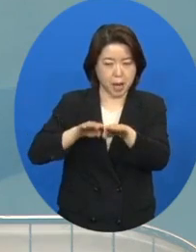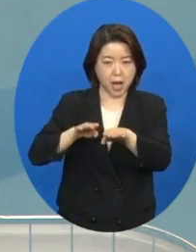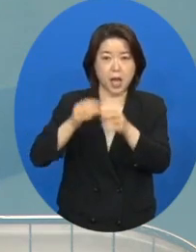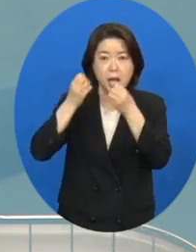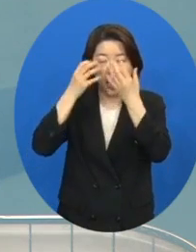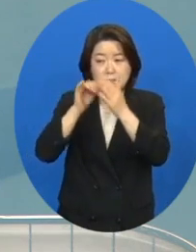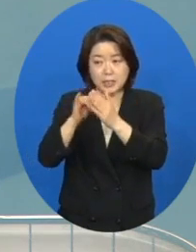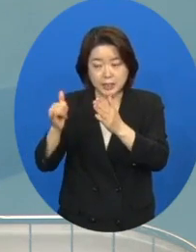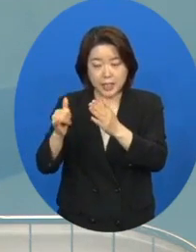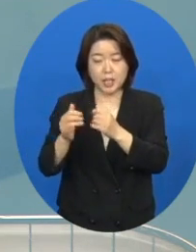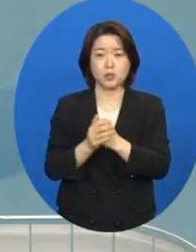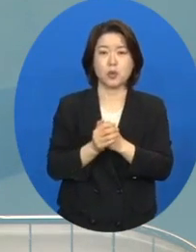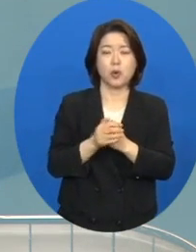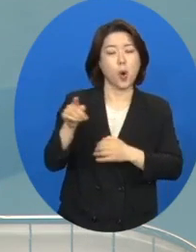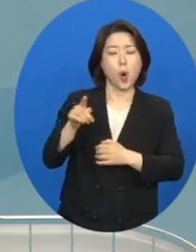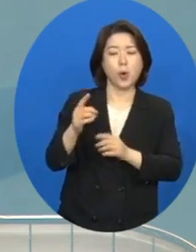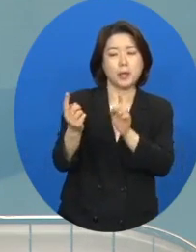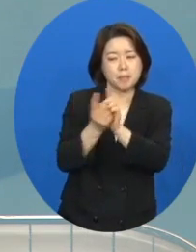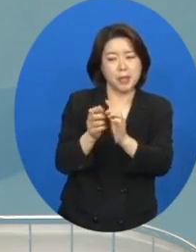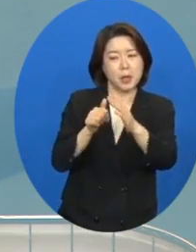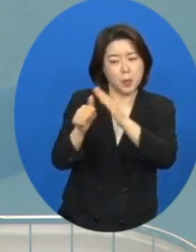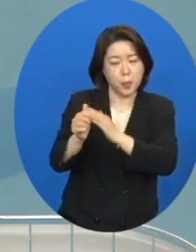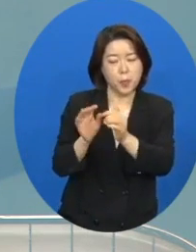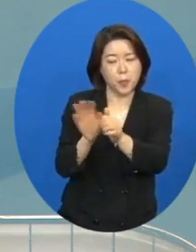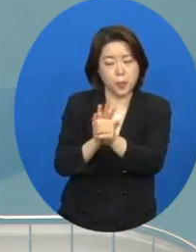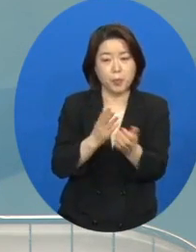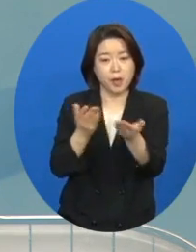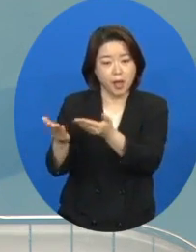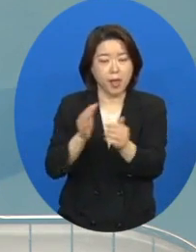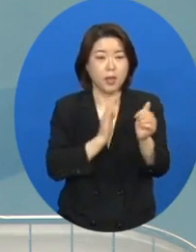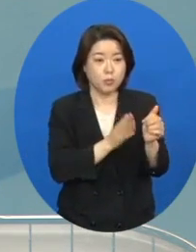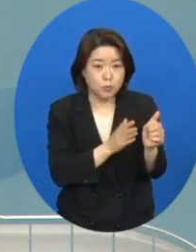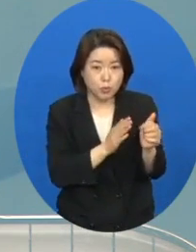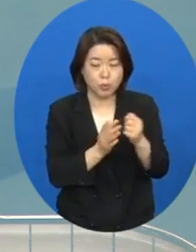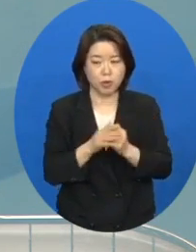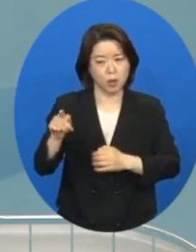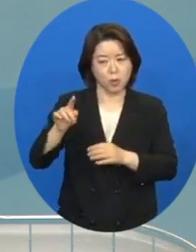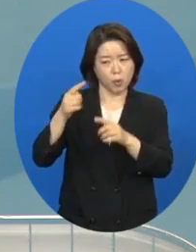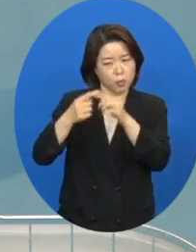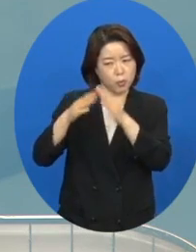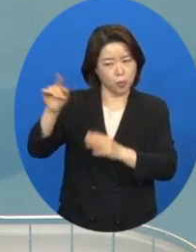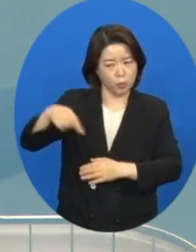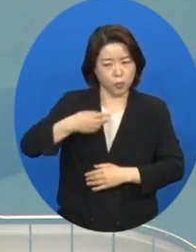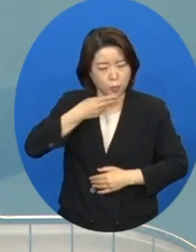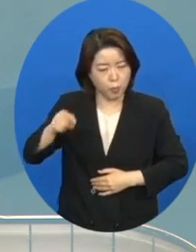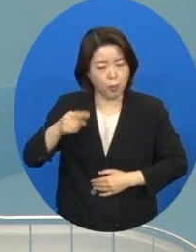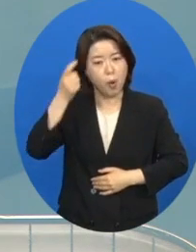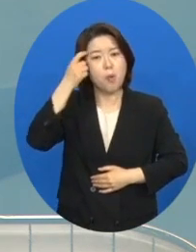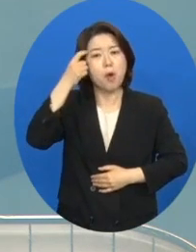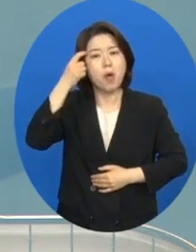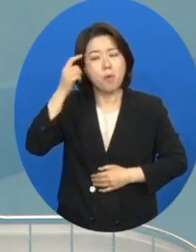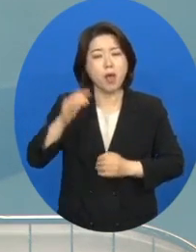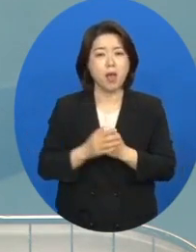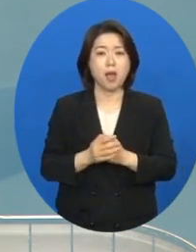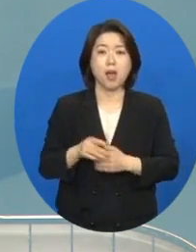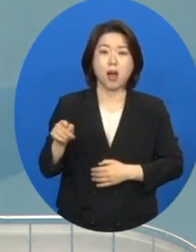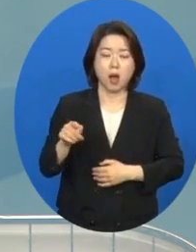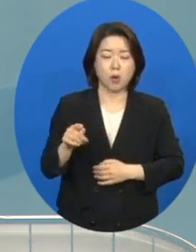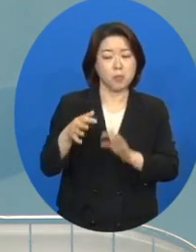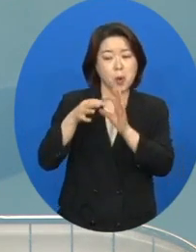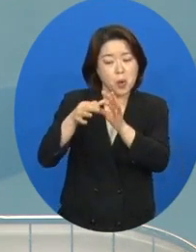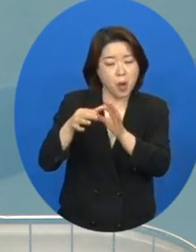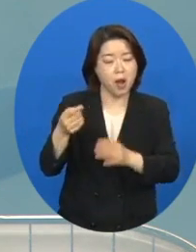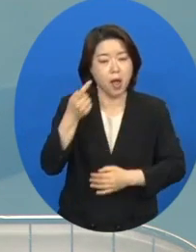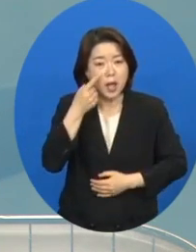가족 신방을 좀 해달라. 그분이 요즘에 교회 안 나오시는데 무슨 사정인지 좀